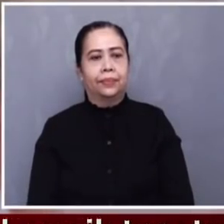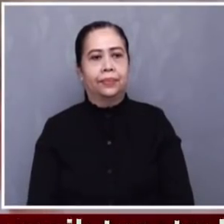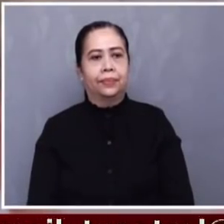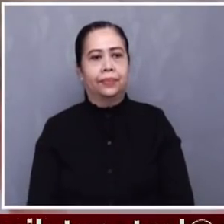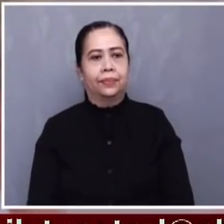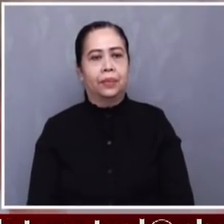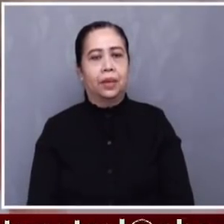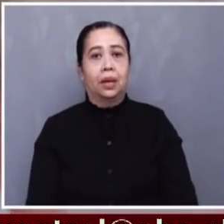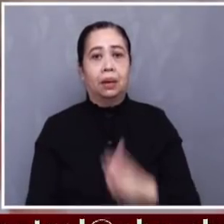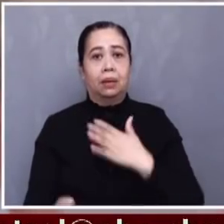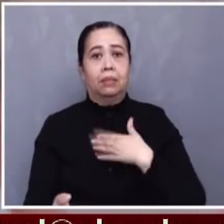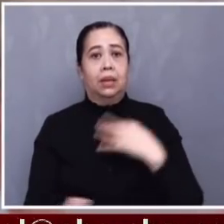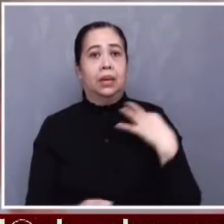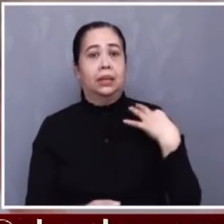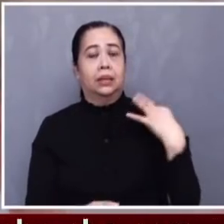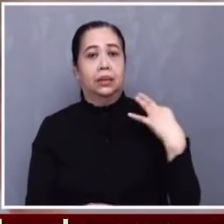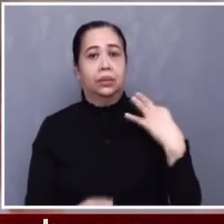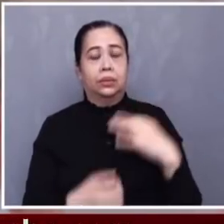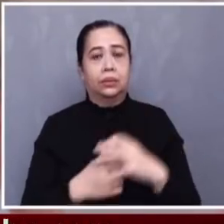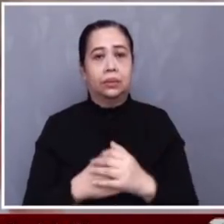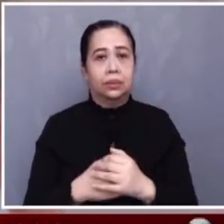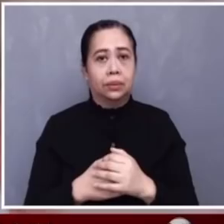kandidatura ko bilang